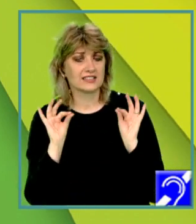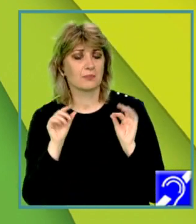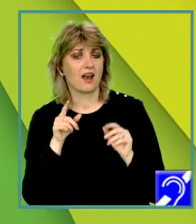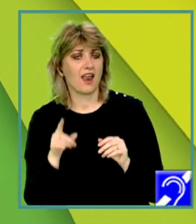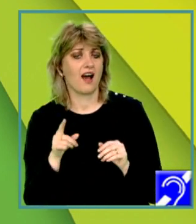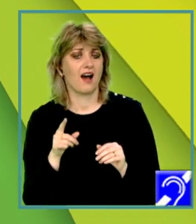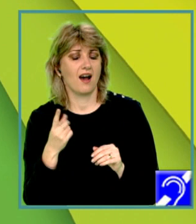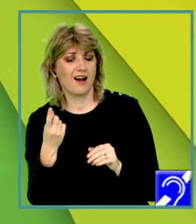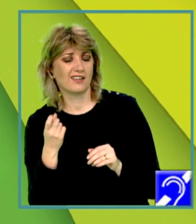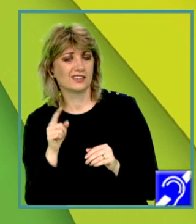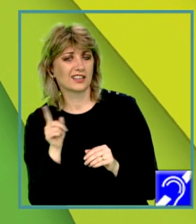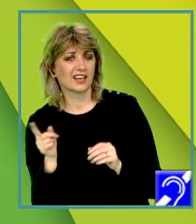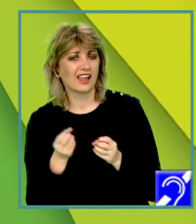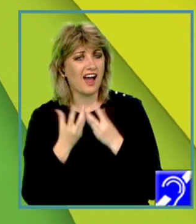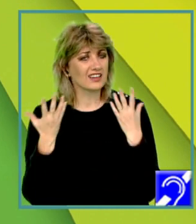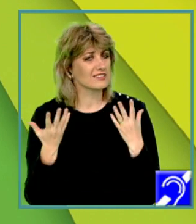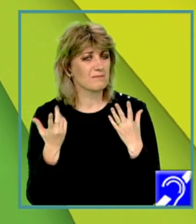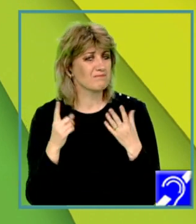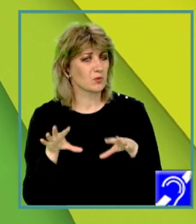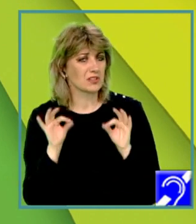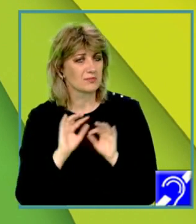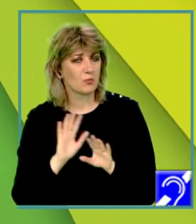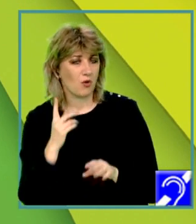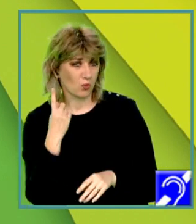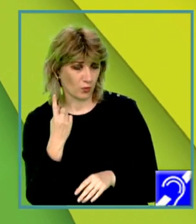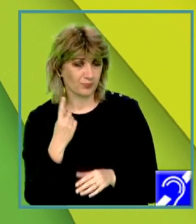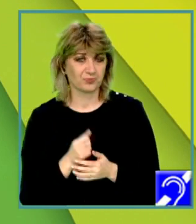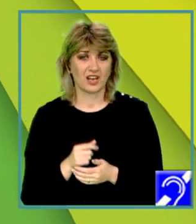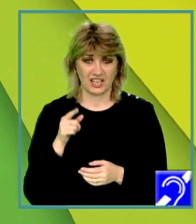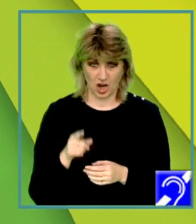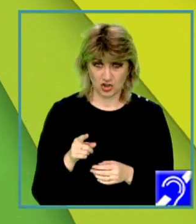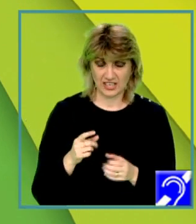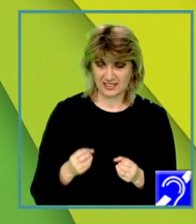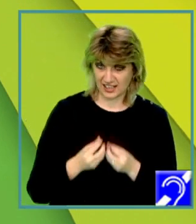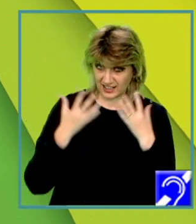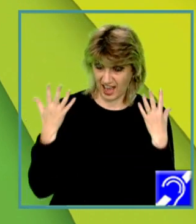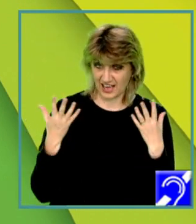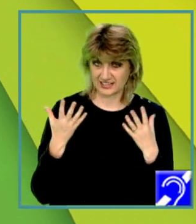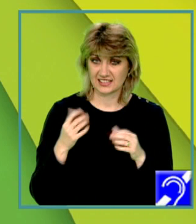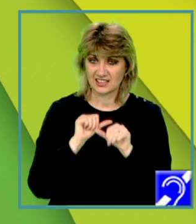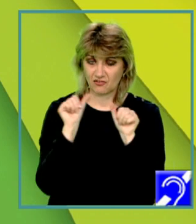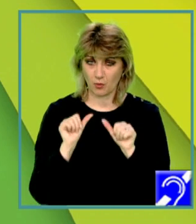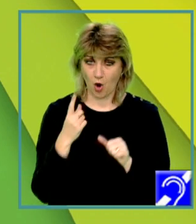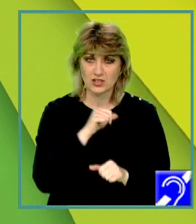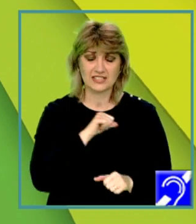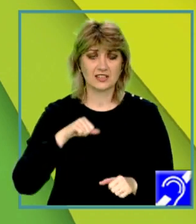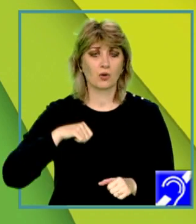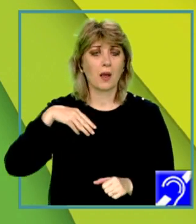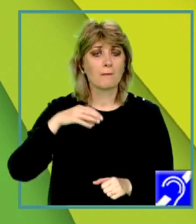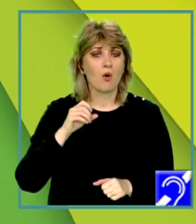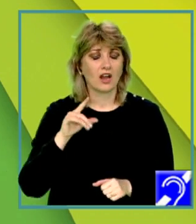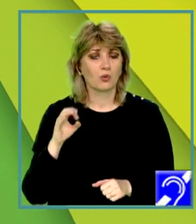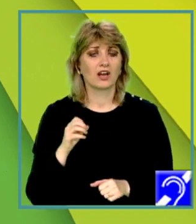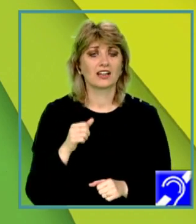unul dintre ele asta înseamnă că din această reacție se formează o singură moleculă de acid clorhidric și